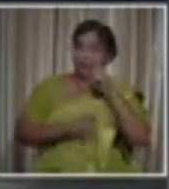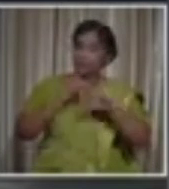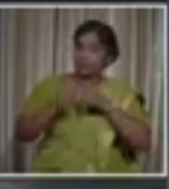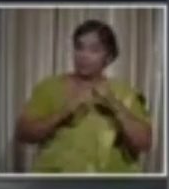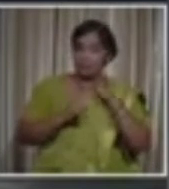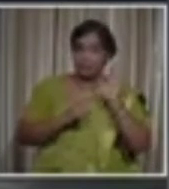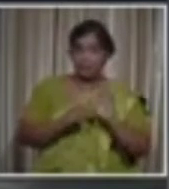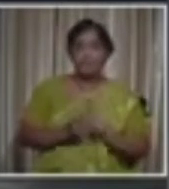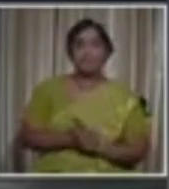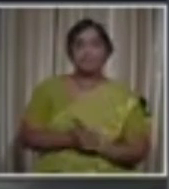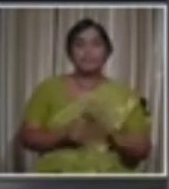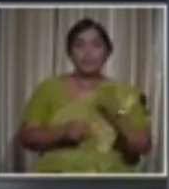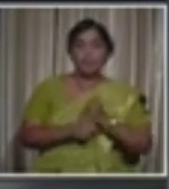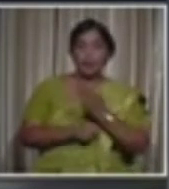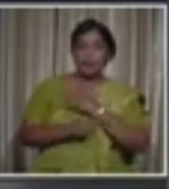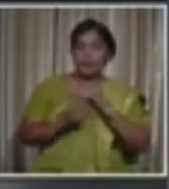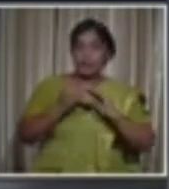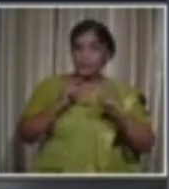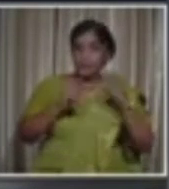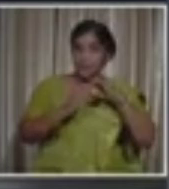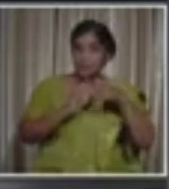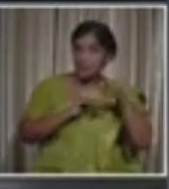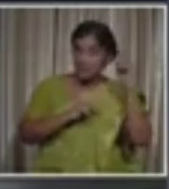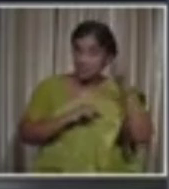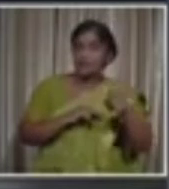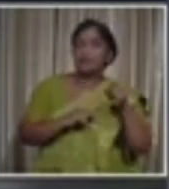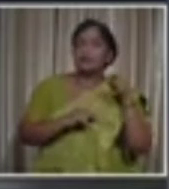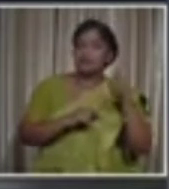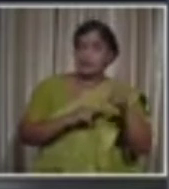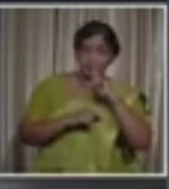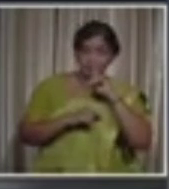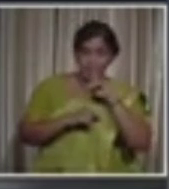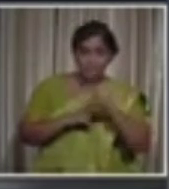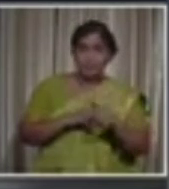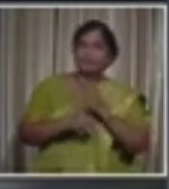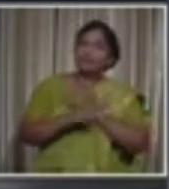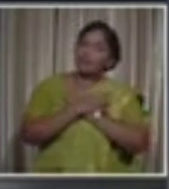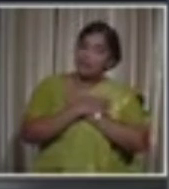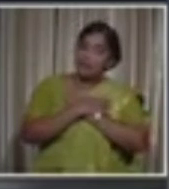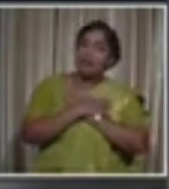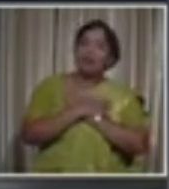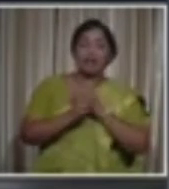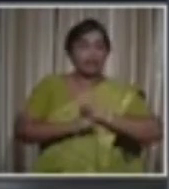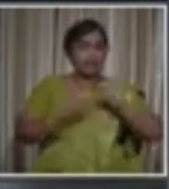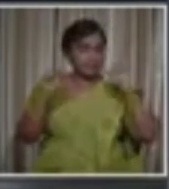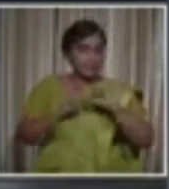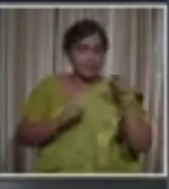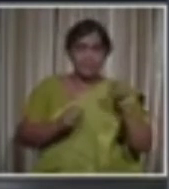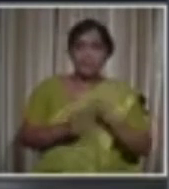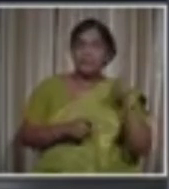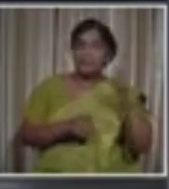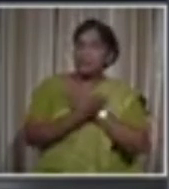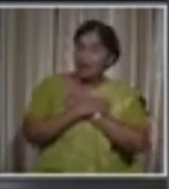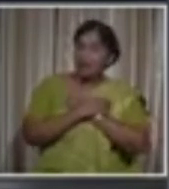කරනවා. ගෝඨාගමට ගිහිල්ලා ගෝඨාගම ඉඳන් කියනවා ආදරේ අරගලය කියලා. ඒ